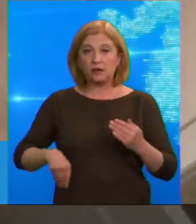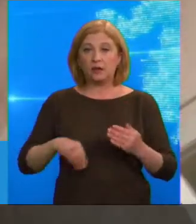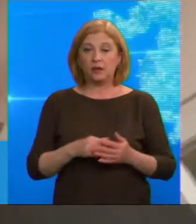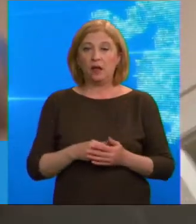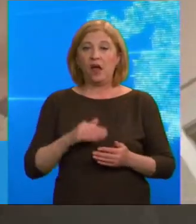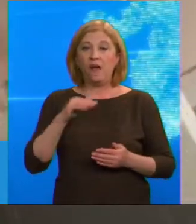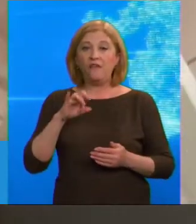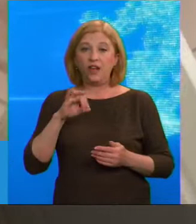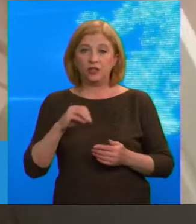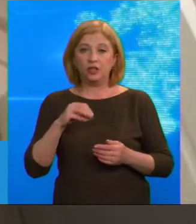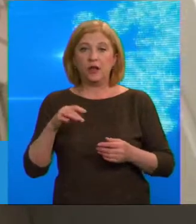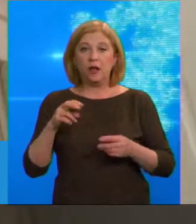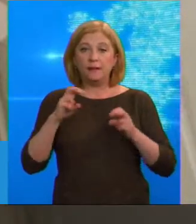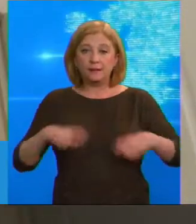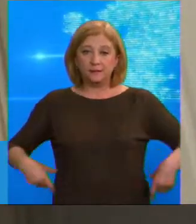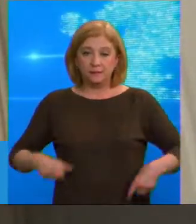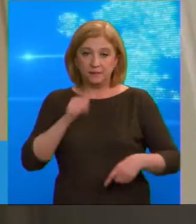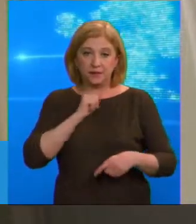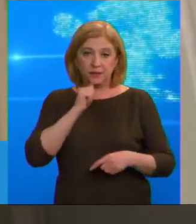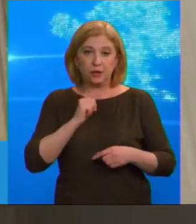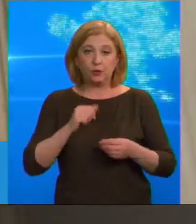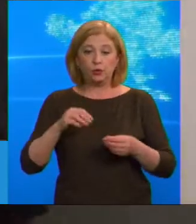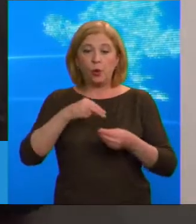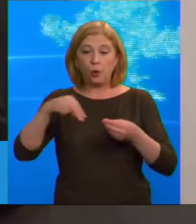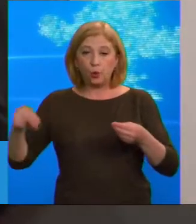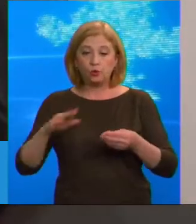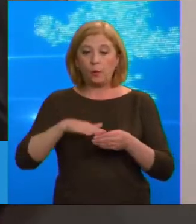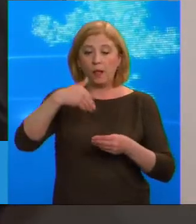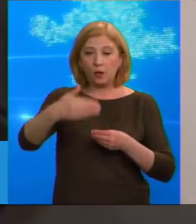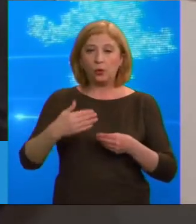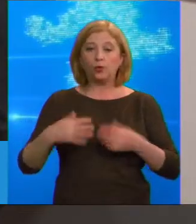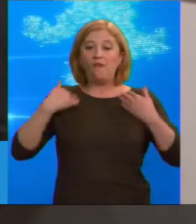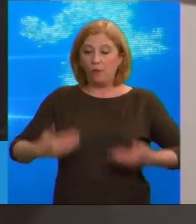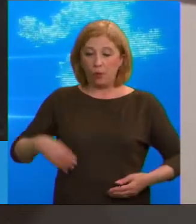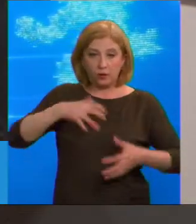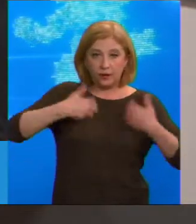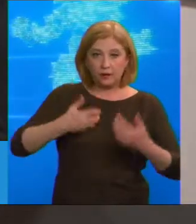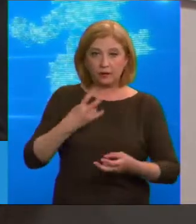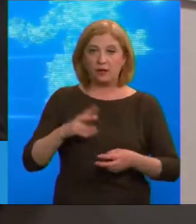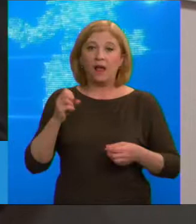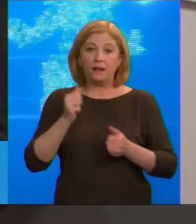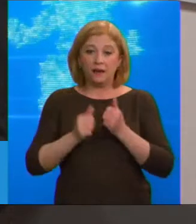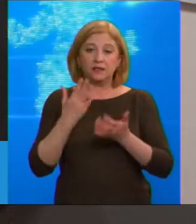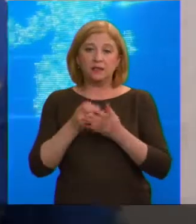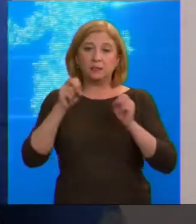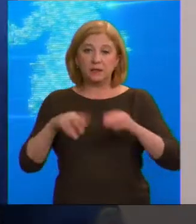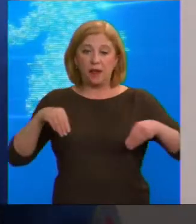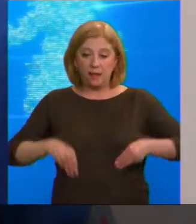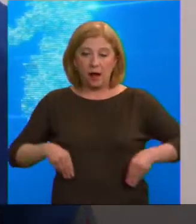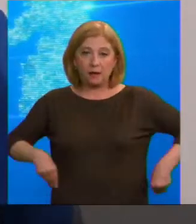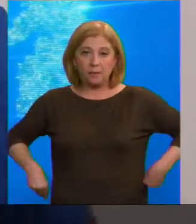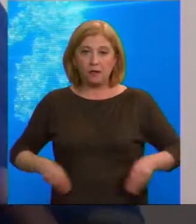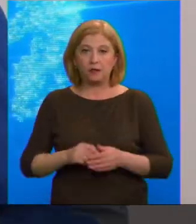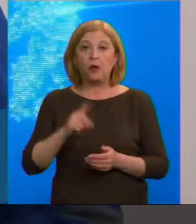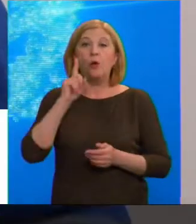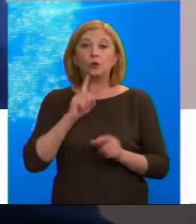Фельдшер Михаил Теории тестирует аксессуары. Ручку, блокнот и телефон теперь не нужно искать в куртке. Для каждой вещи есть специальный кармашек. Удобно,